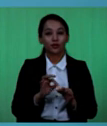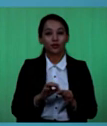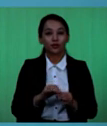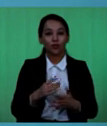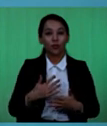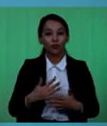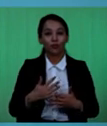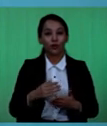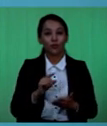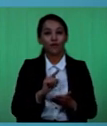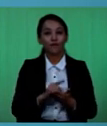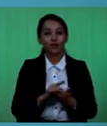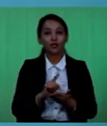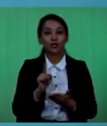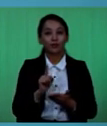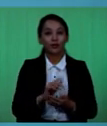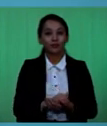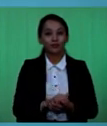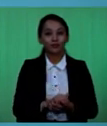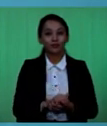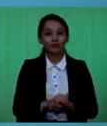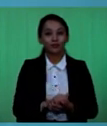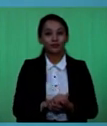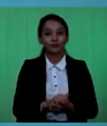va uning vazifasi nimadan iborat?